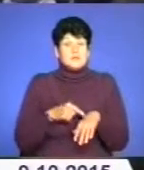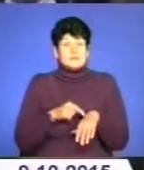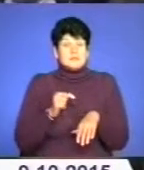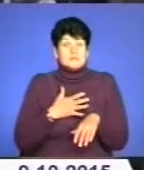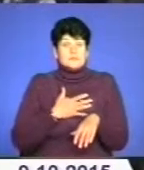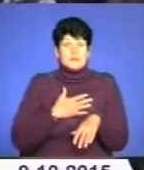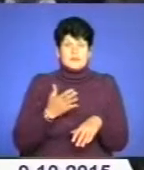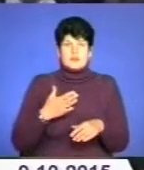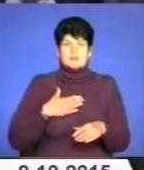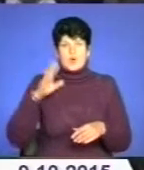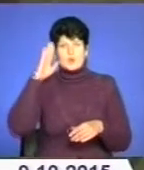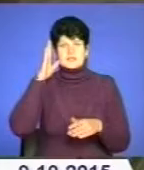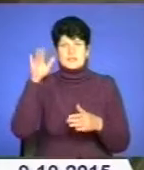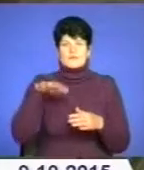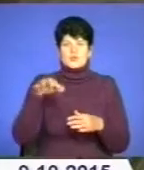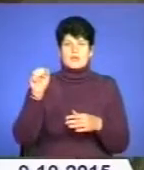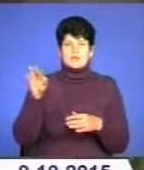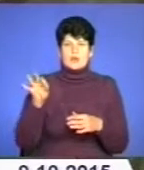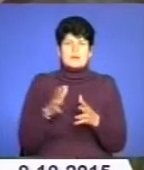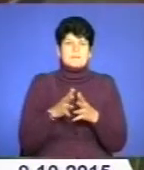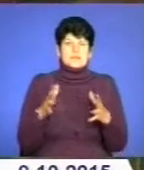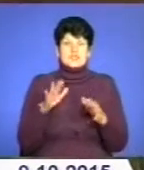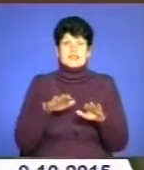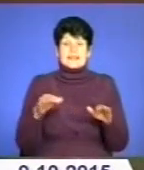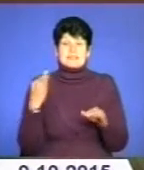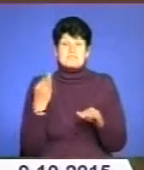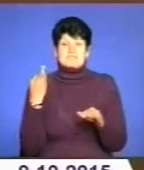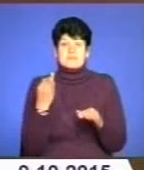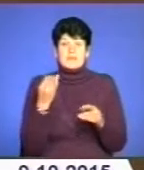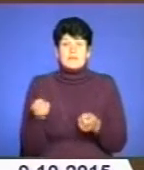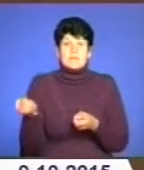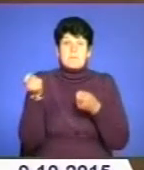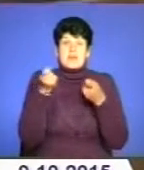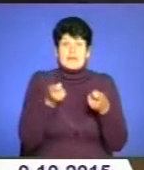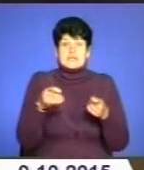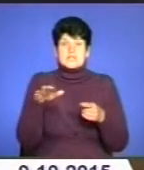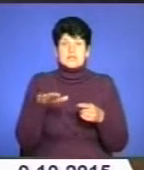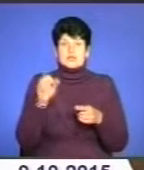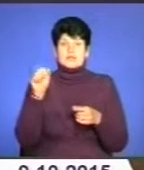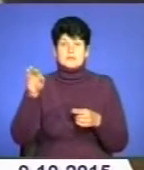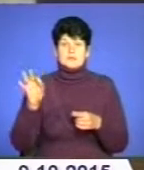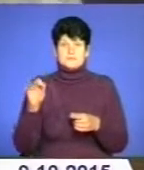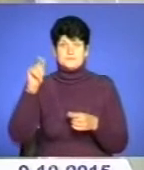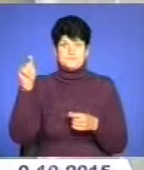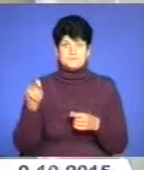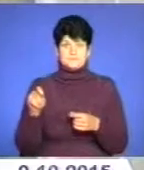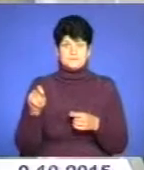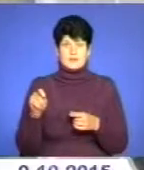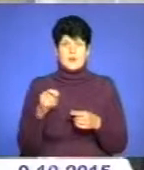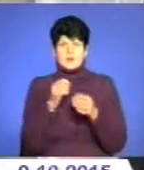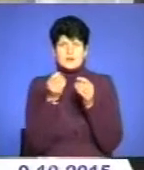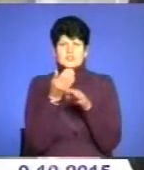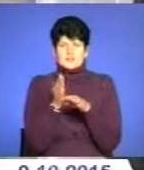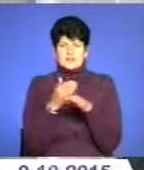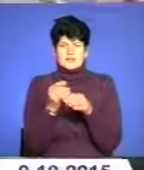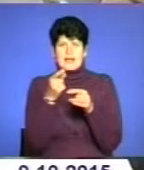які перебувають в зоні АТО. Та найбільше дітей зацікавили трофеї, привезені із зони неоголошеної війни. Осколки градів,